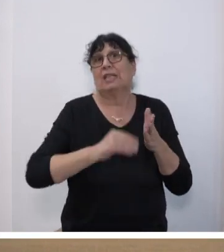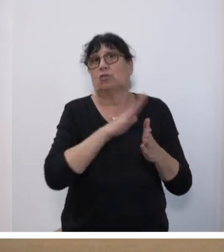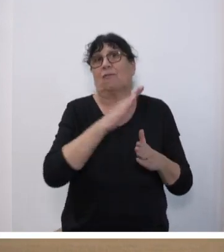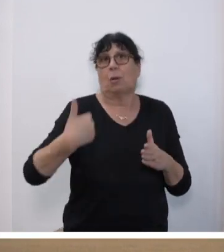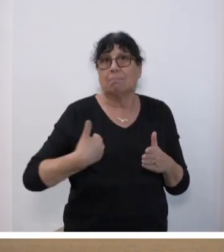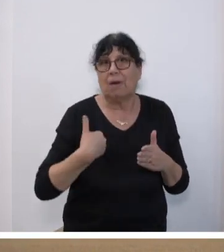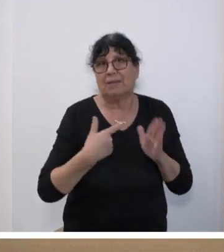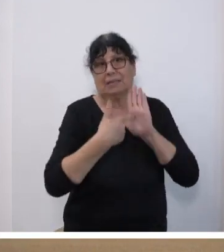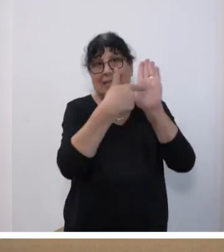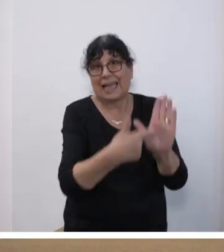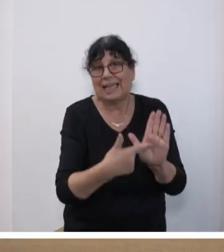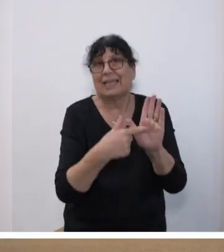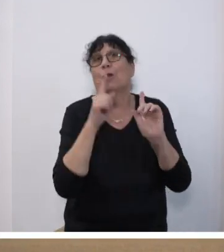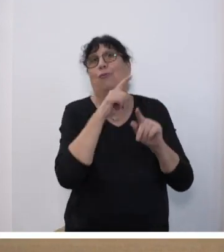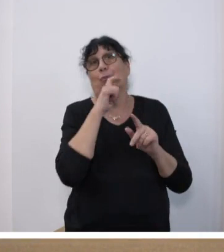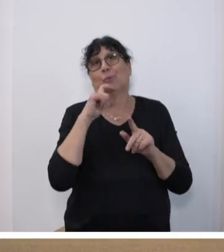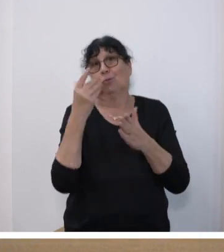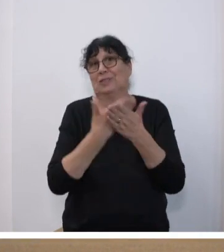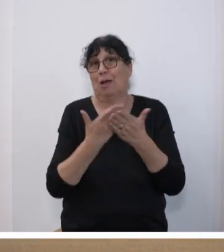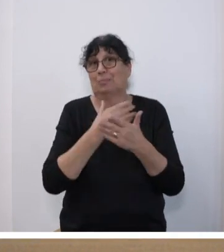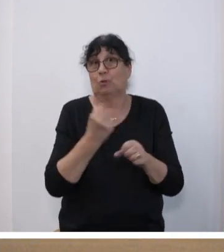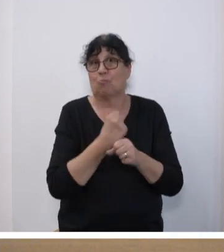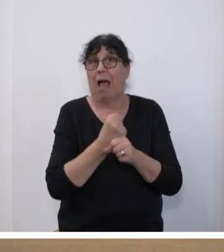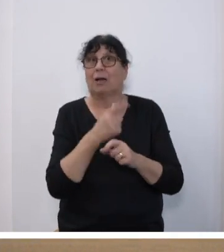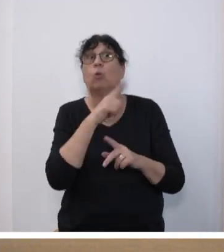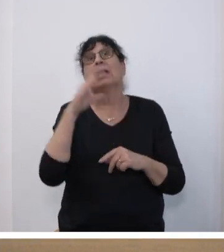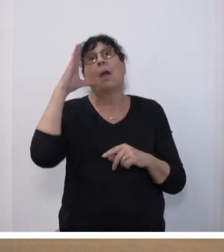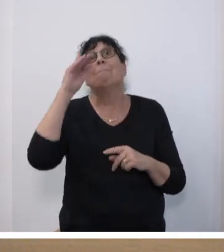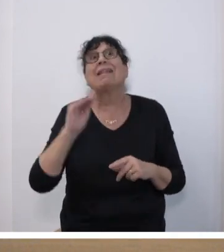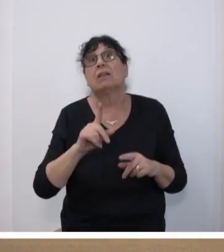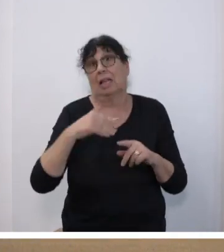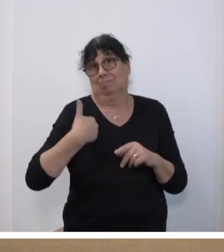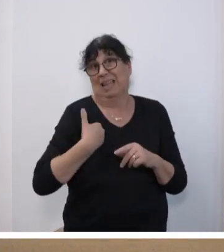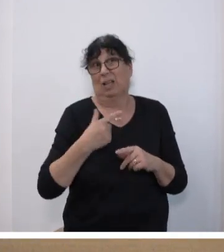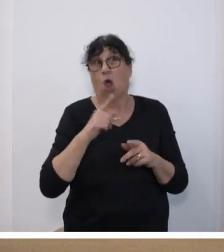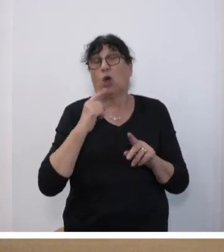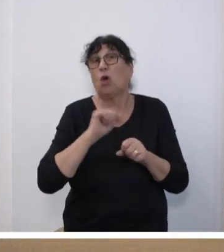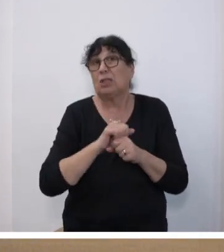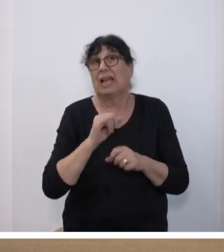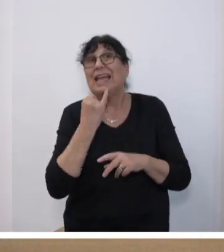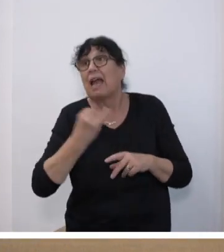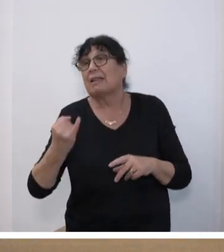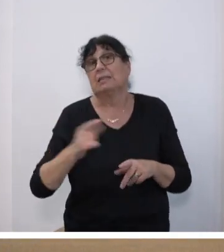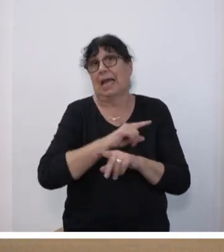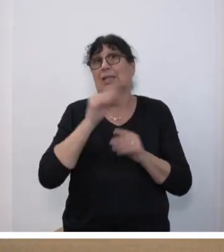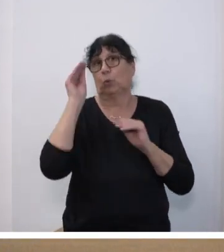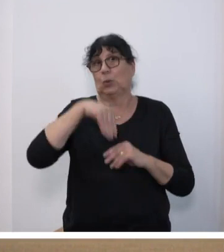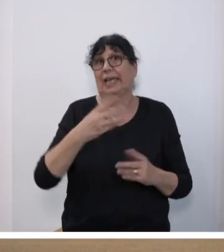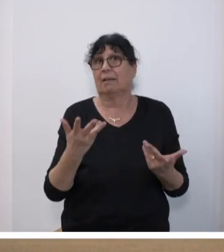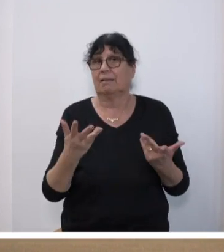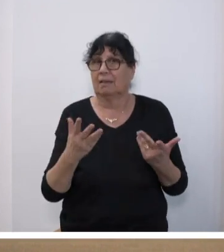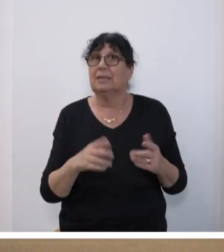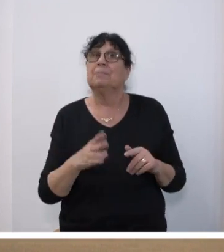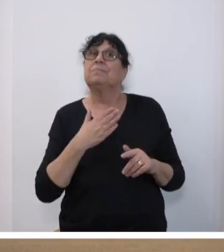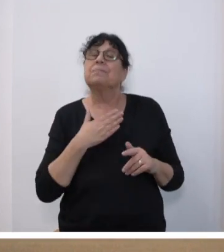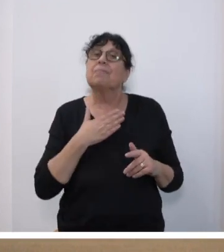Beruf anzunehmen. Und der Mann konnte auch jederzeit kündigen. Auch in der Erziehung galt das letzte Wort dem Mann. Meine Damen und Herren, es ist